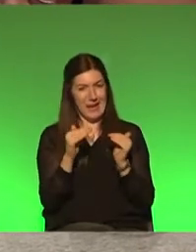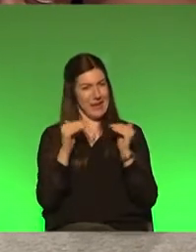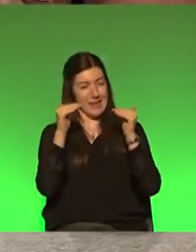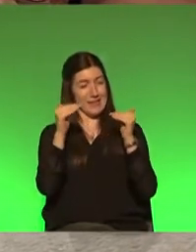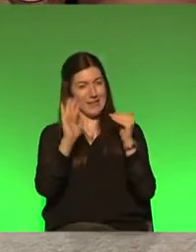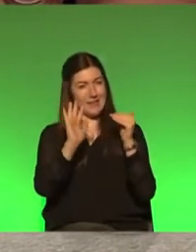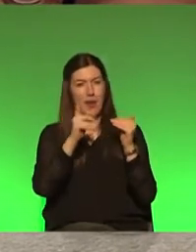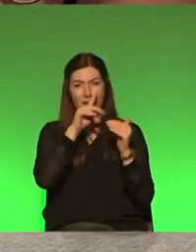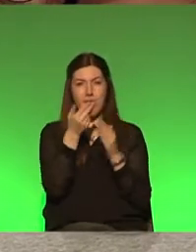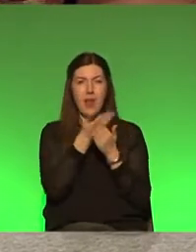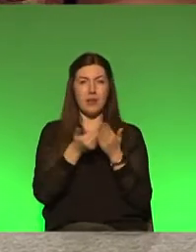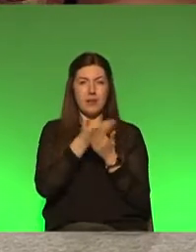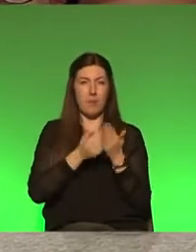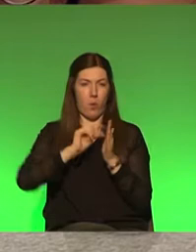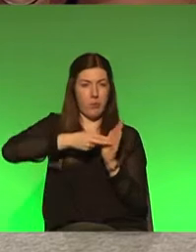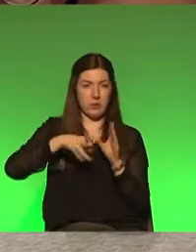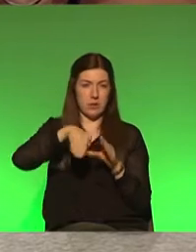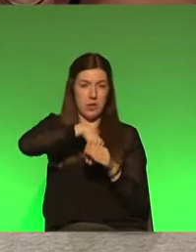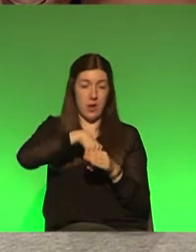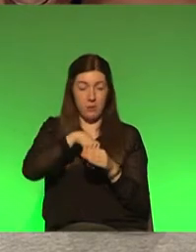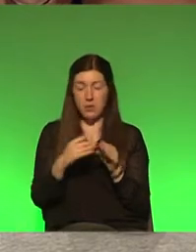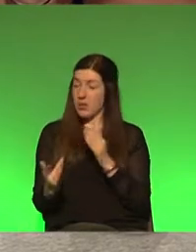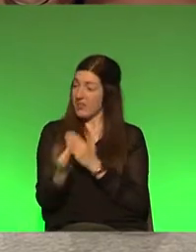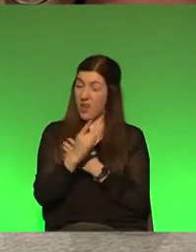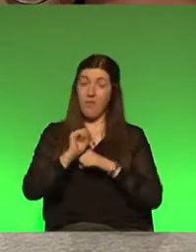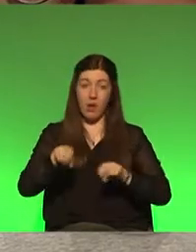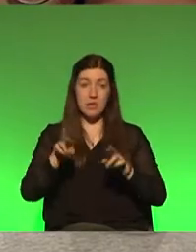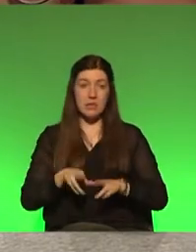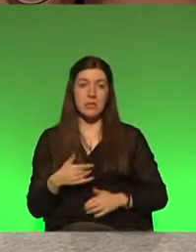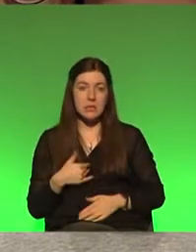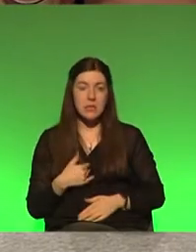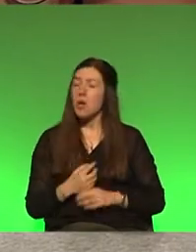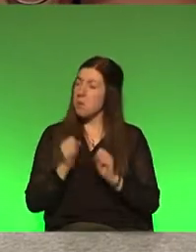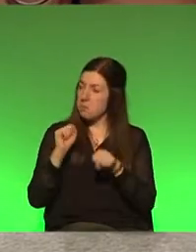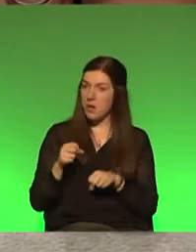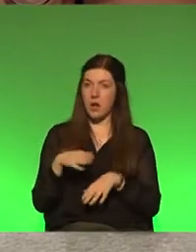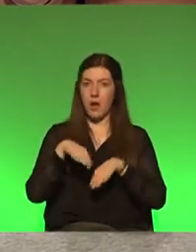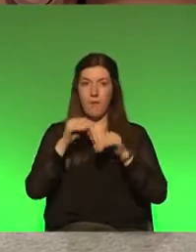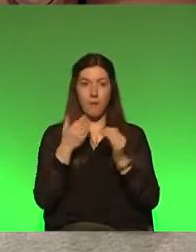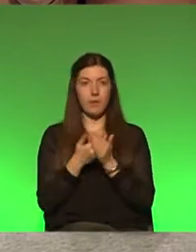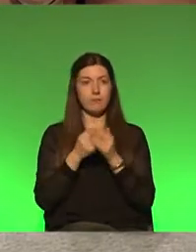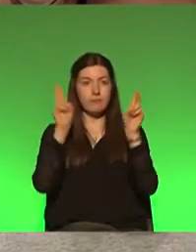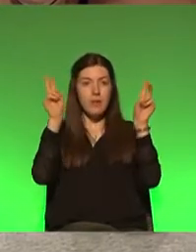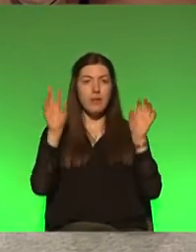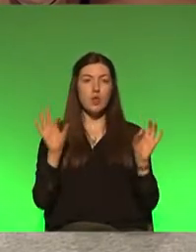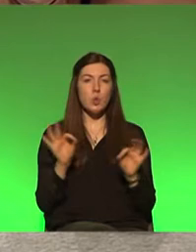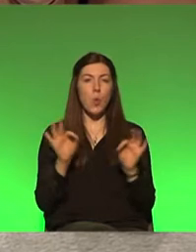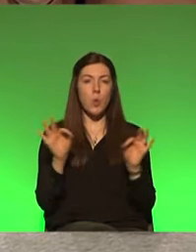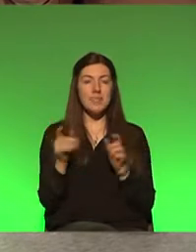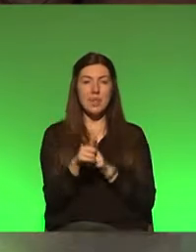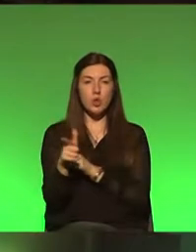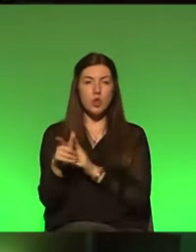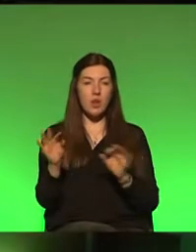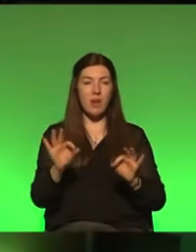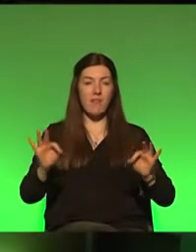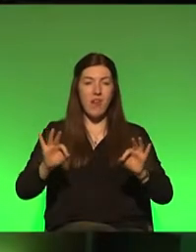ist viel Symbolpolitik drin auf Kosten unserer Freiheitsrechte. Und da fange ich mal an mit der drohenden terroristischen Gefahr, die demnächst